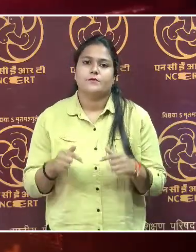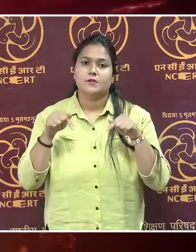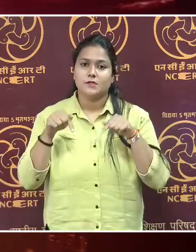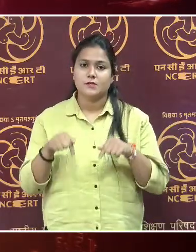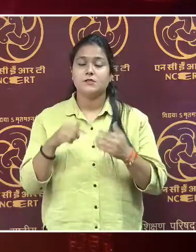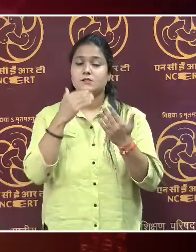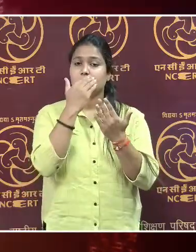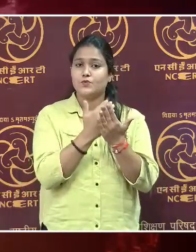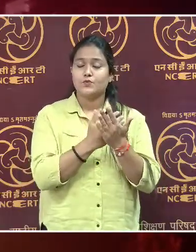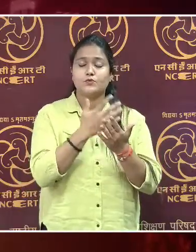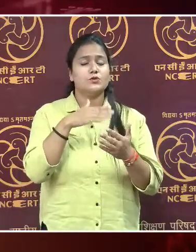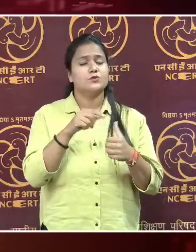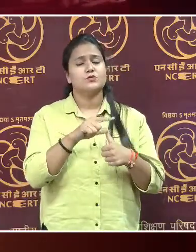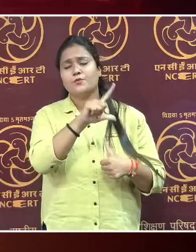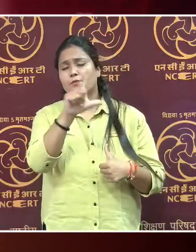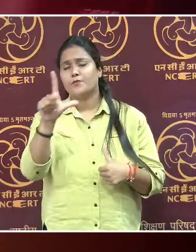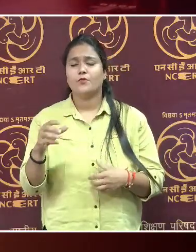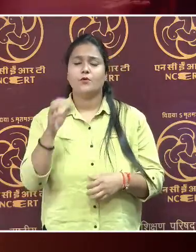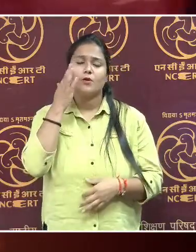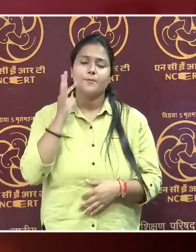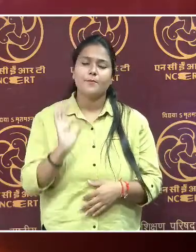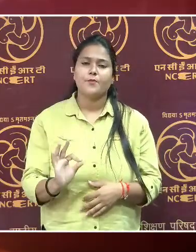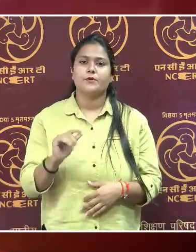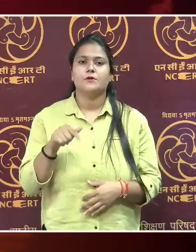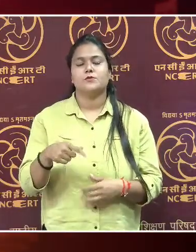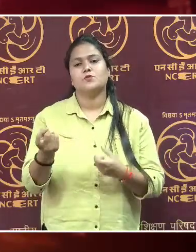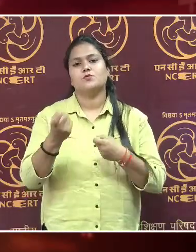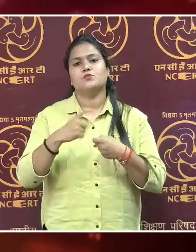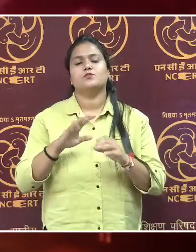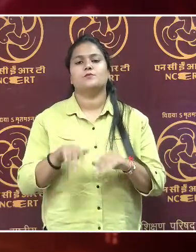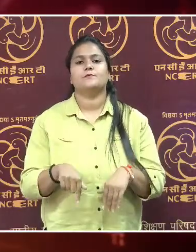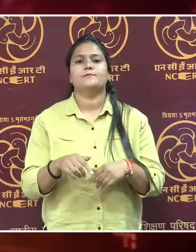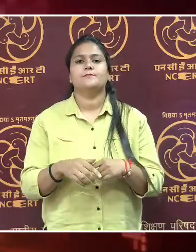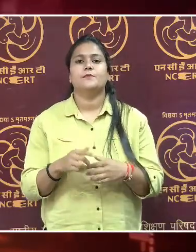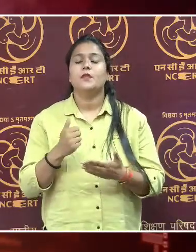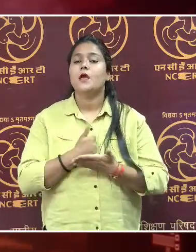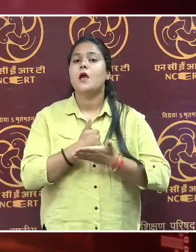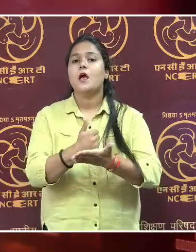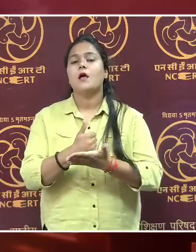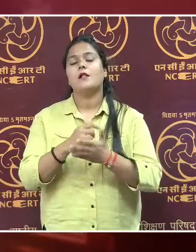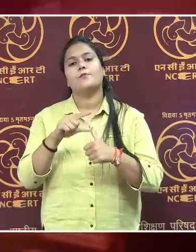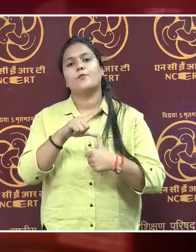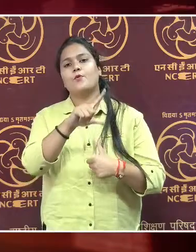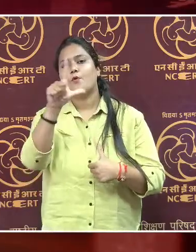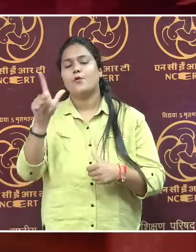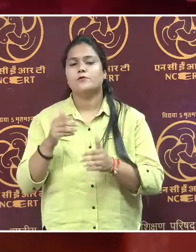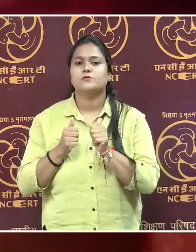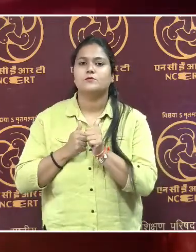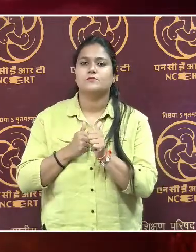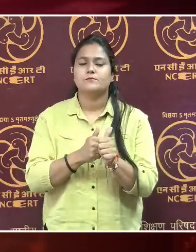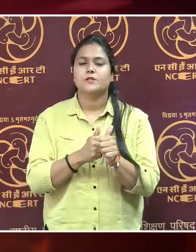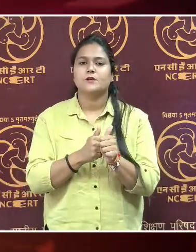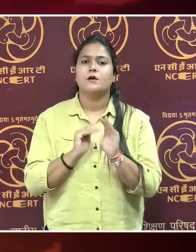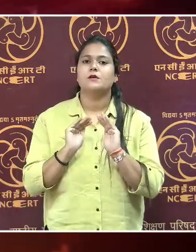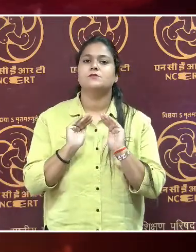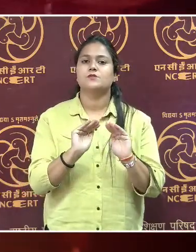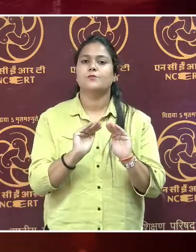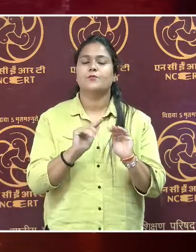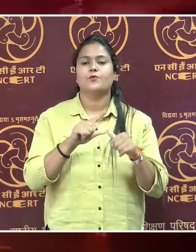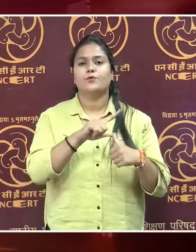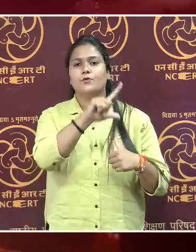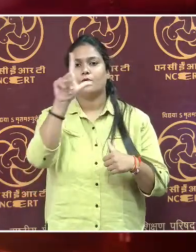for all the teachers and viewers out there. This will help them in supporting child's